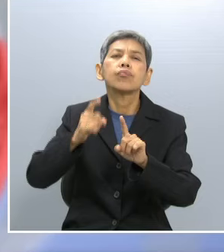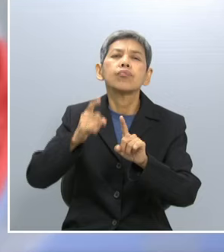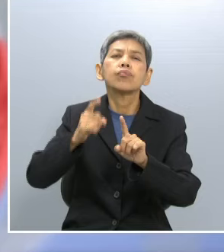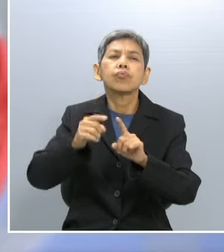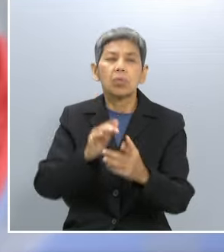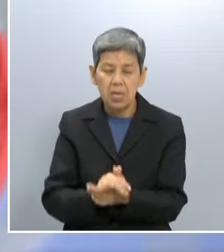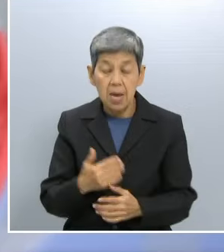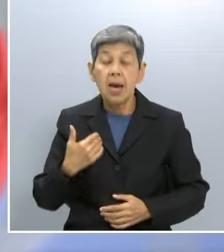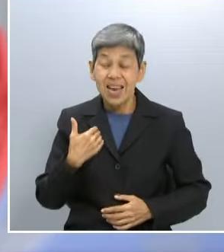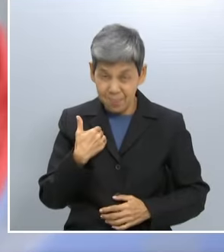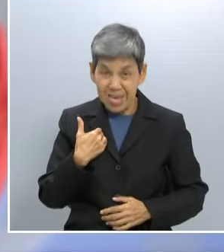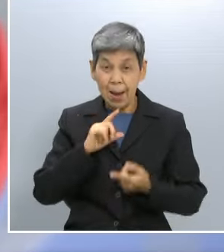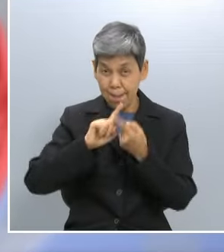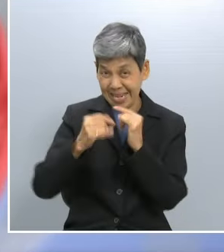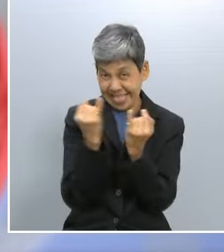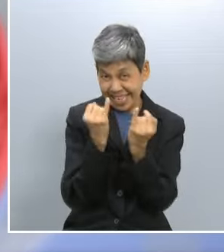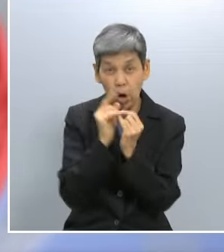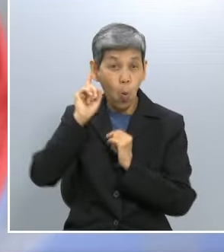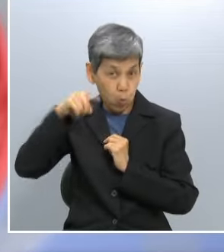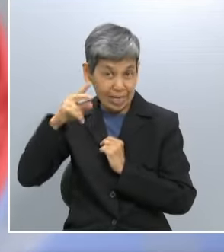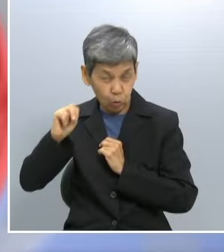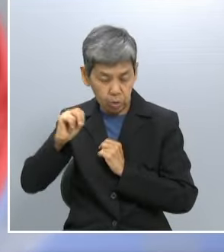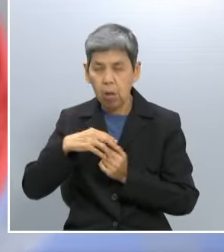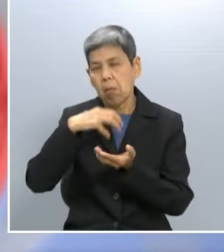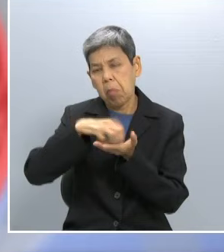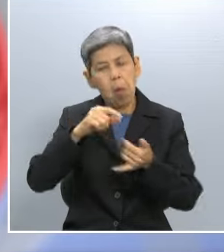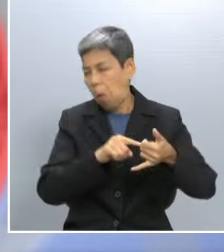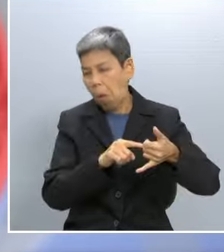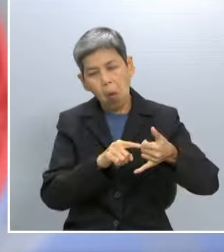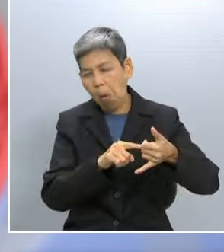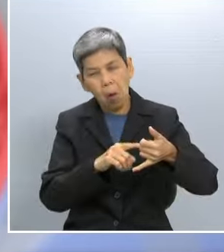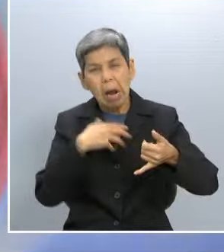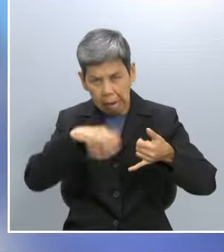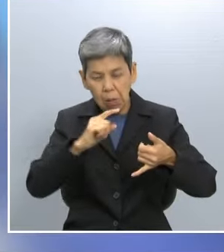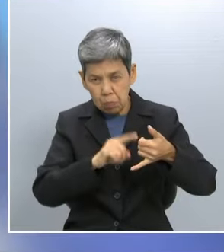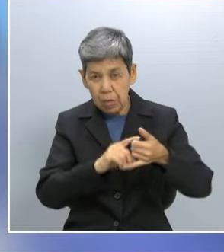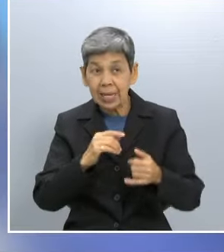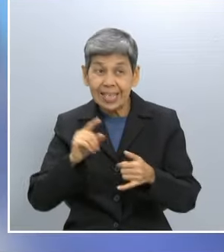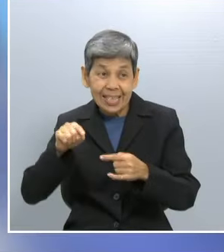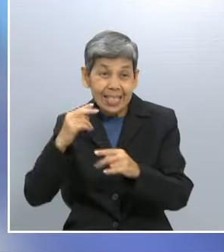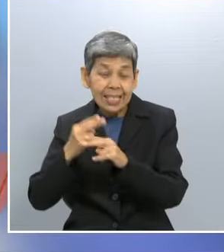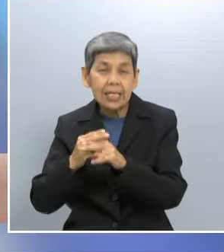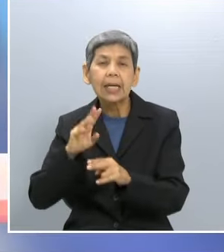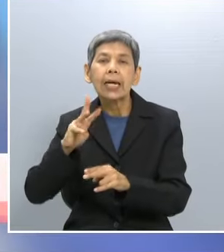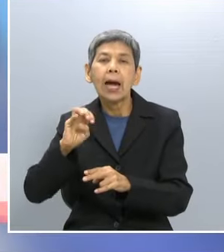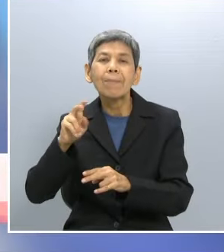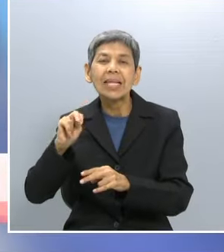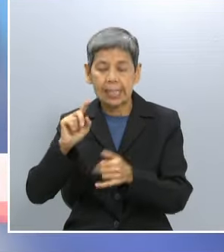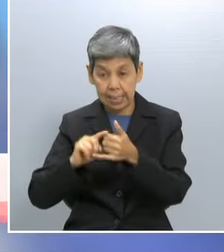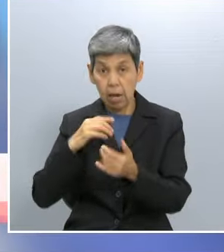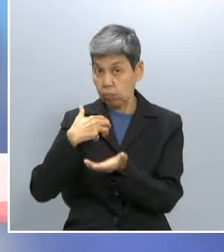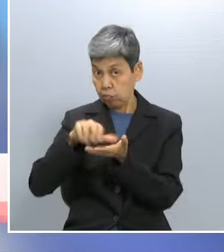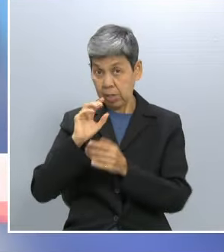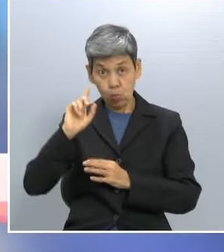ยังมีเพื่อนสนิทของนุ่นที่ออกมาแฉพฤติกรรมของทอยนะคะอย่างคนนี้ชื่อว่ามิ้นค่ะมิ้นบอกว่